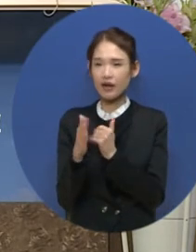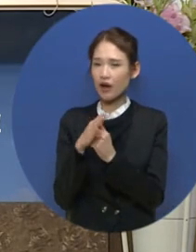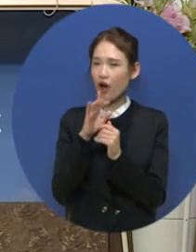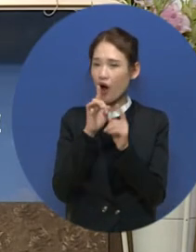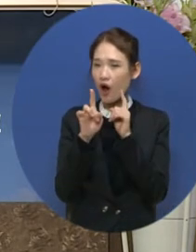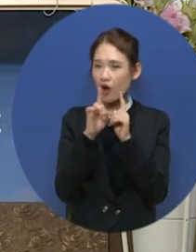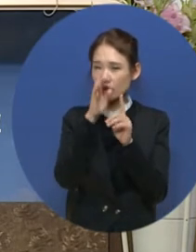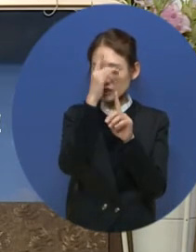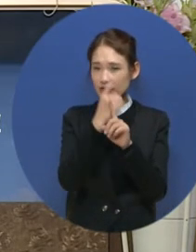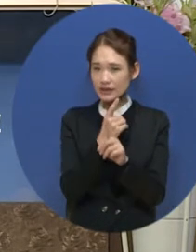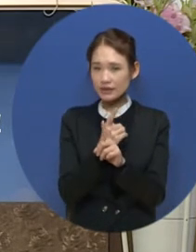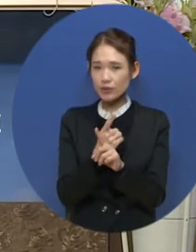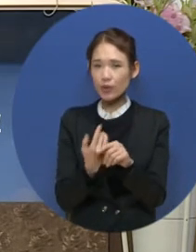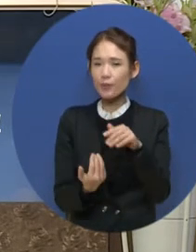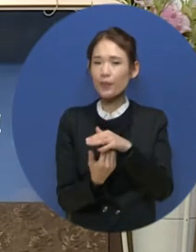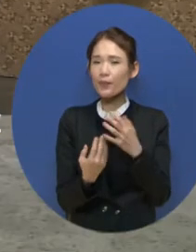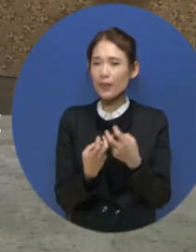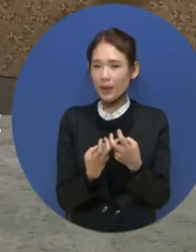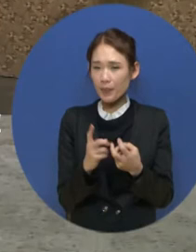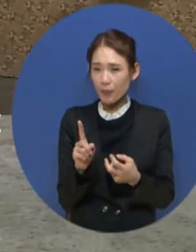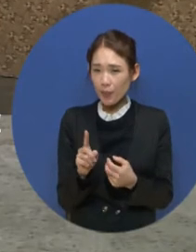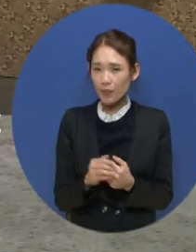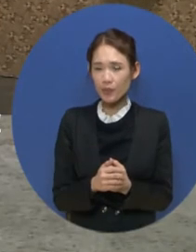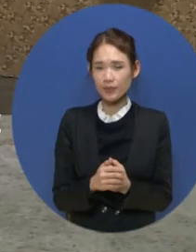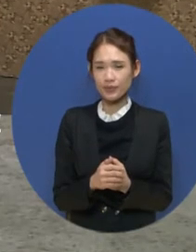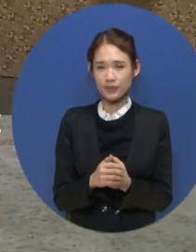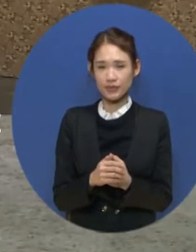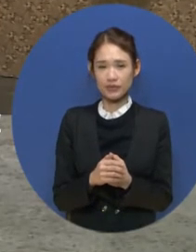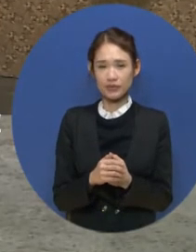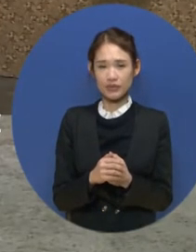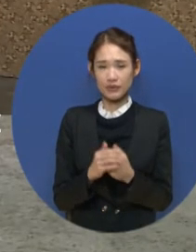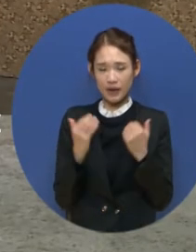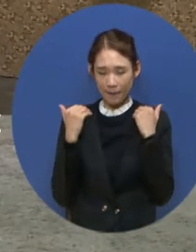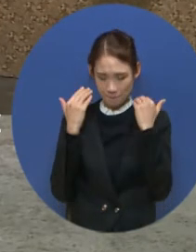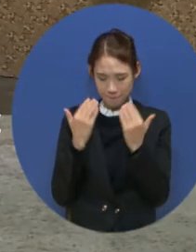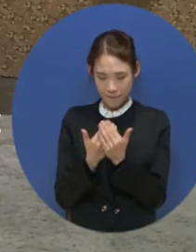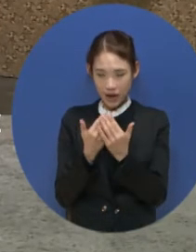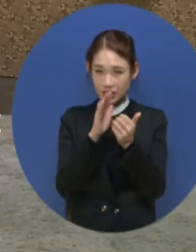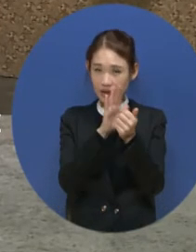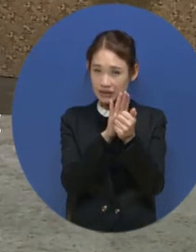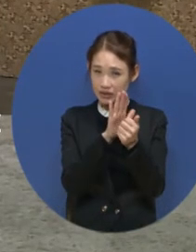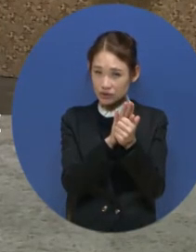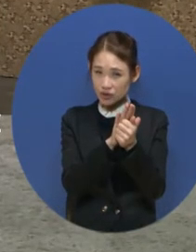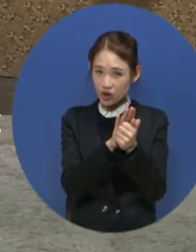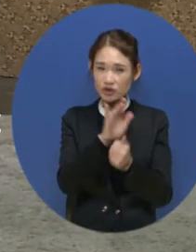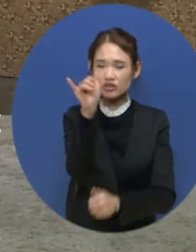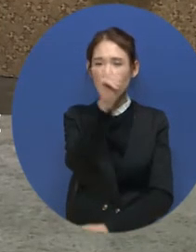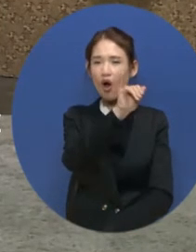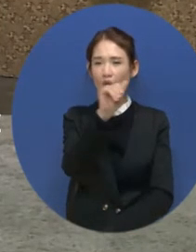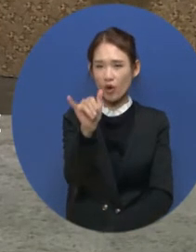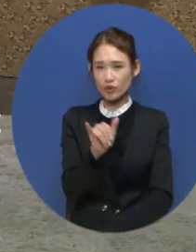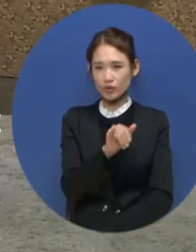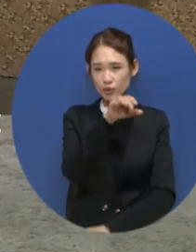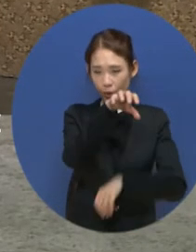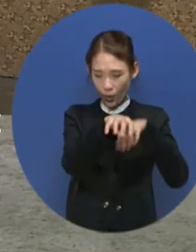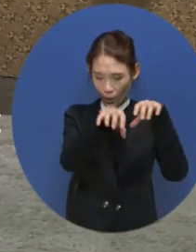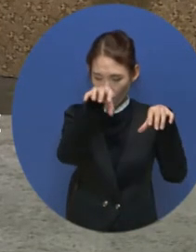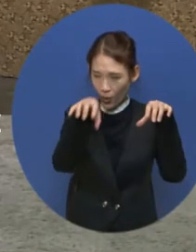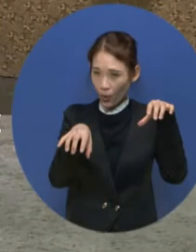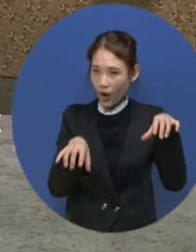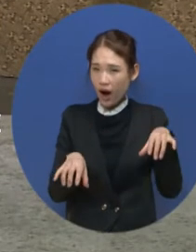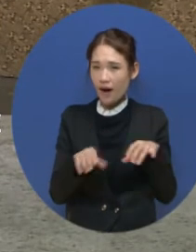치료는 어떻게 이루어지나요 4 아마 이제 그런 발달 을 지원하는 것은 전국 문제 각지에서 거의 다 이렇게